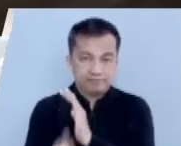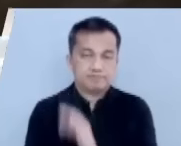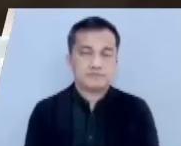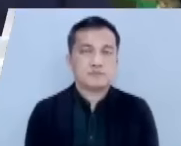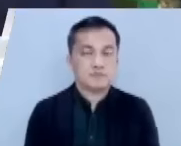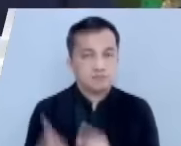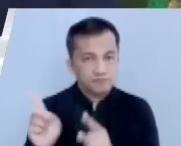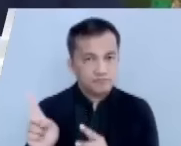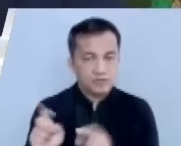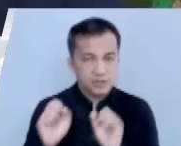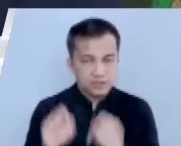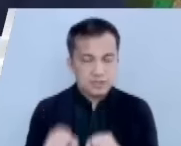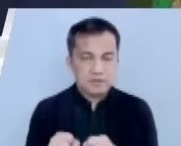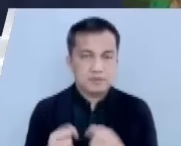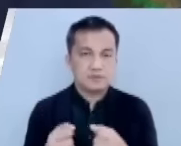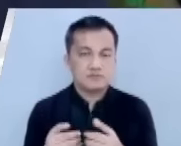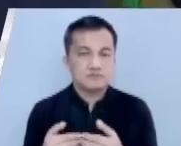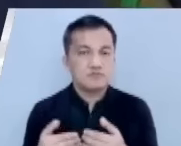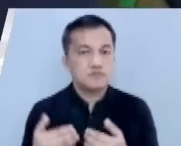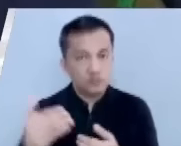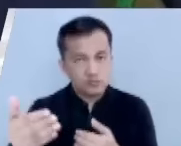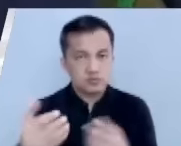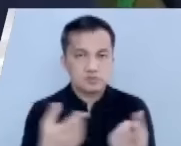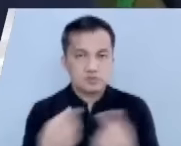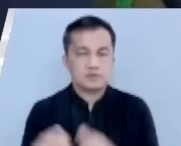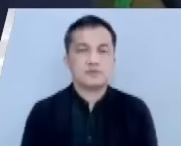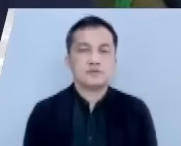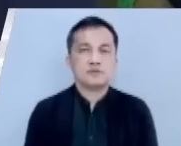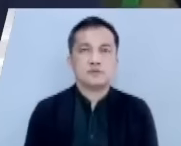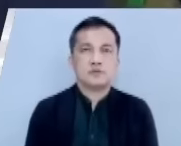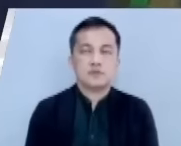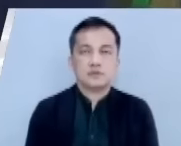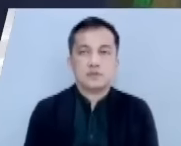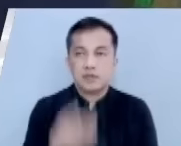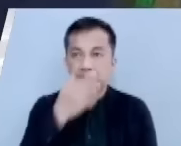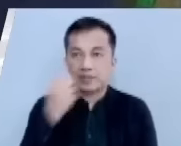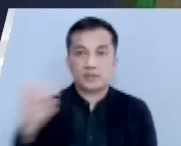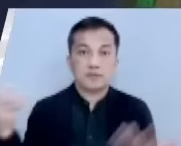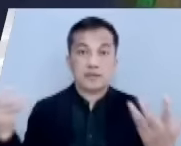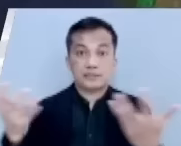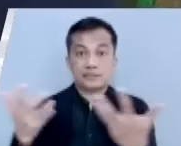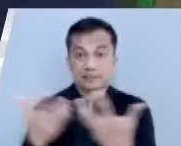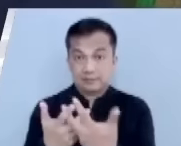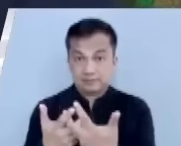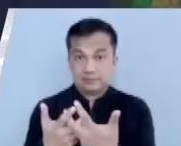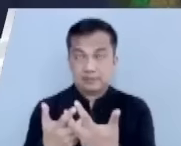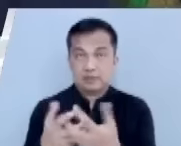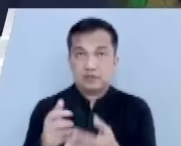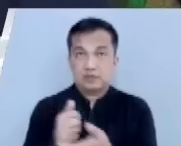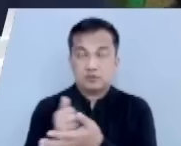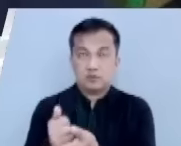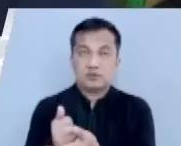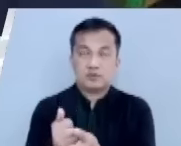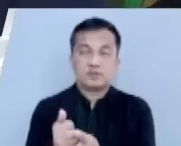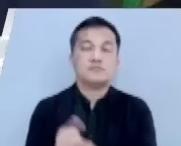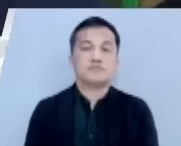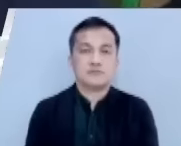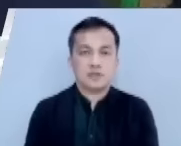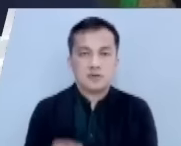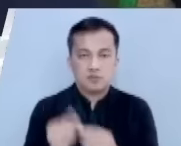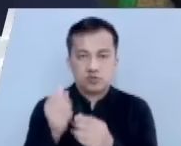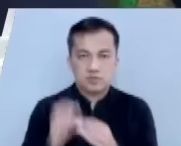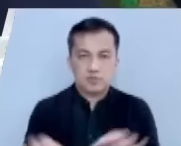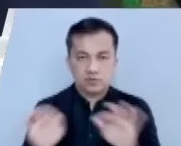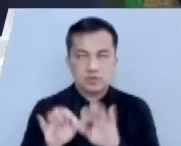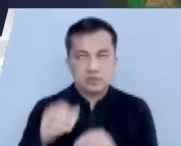pang gawin. A better match would help, no, in their employment. And the most important, scholar ng bayan ito,